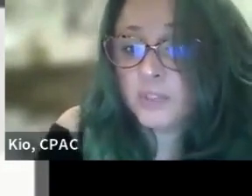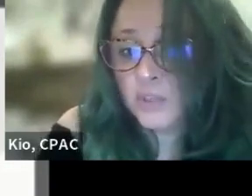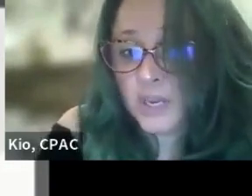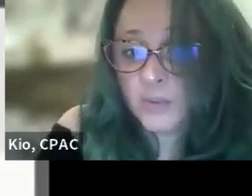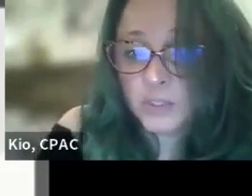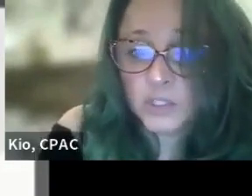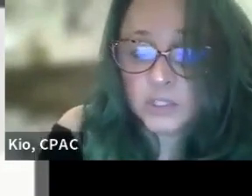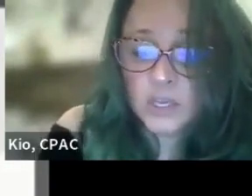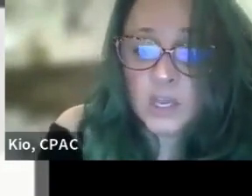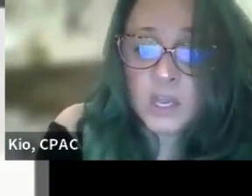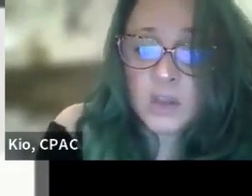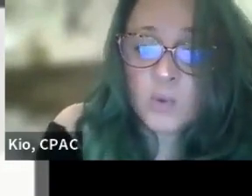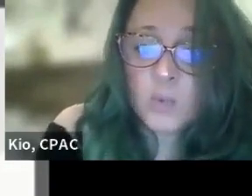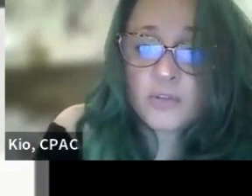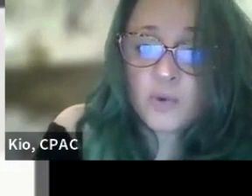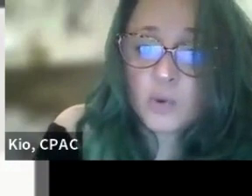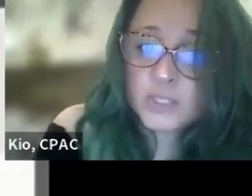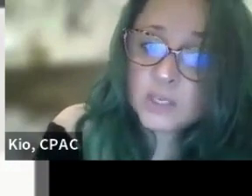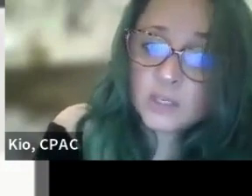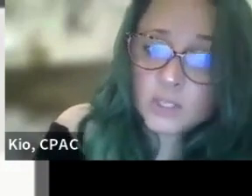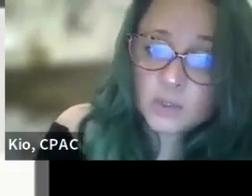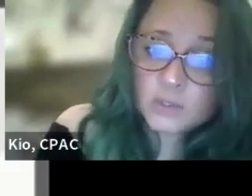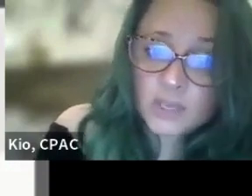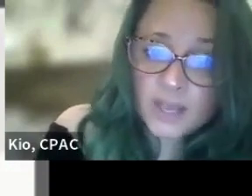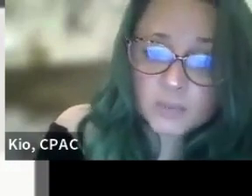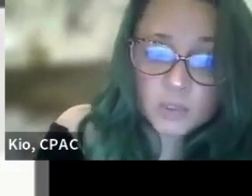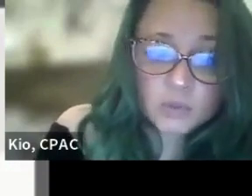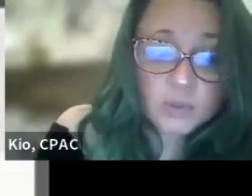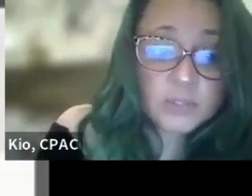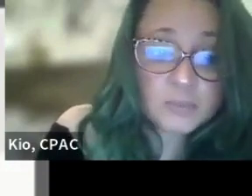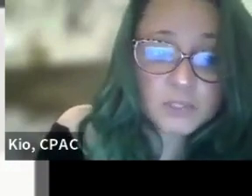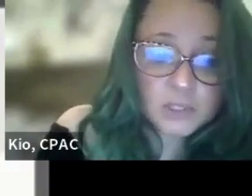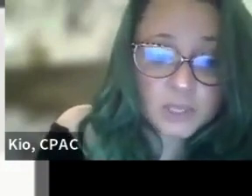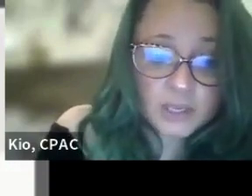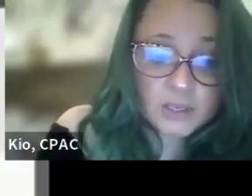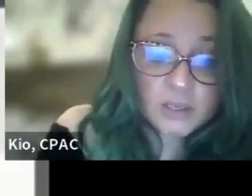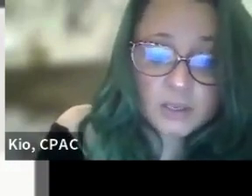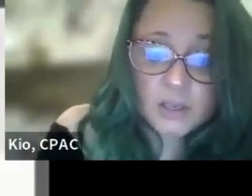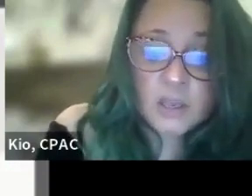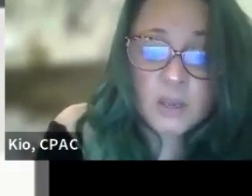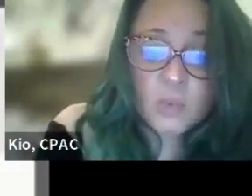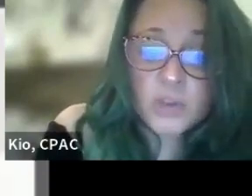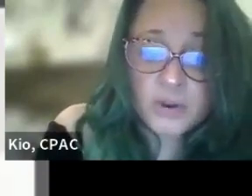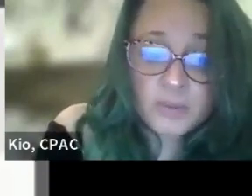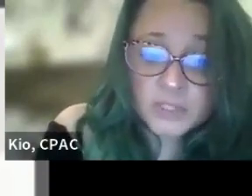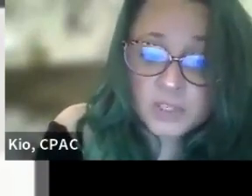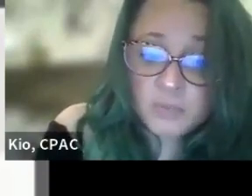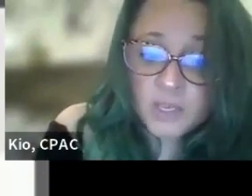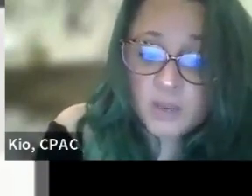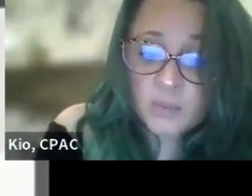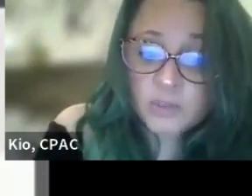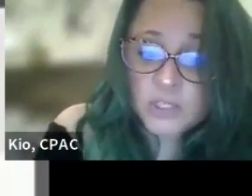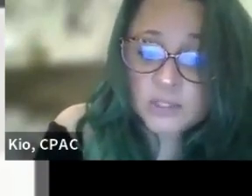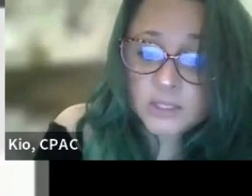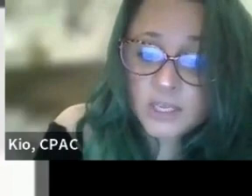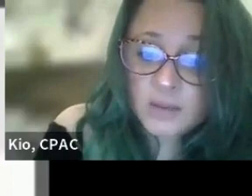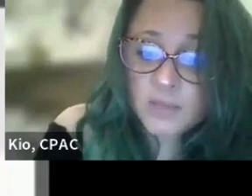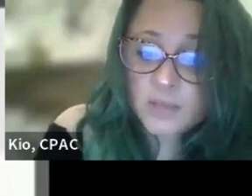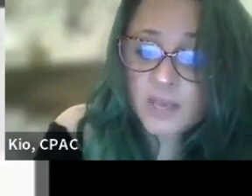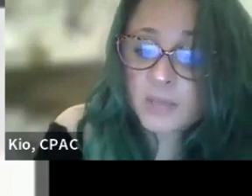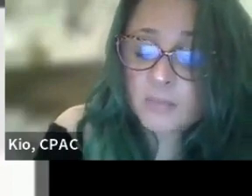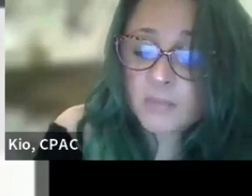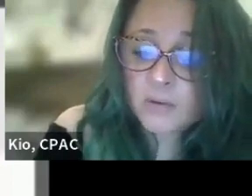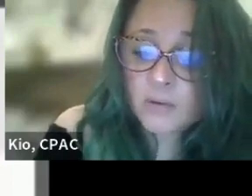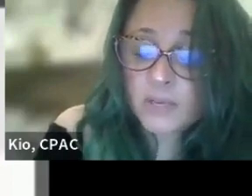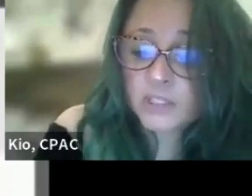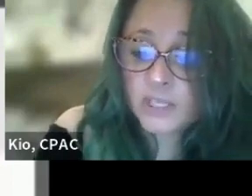你想想看，这个语言的困难对你的学校教育方面